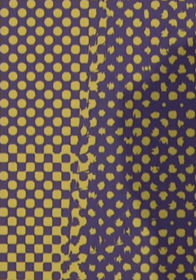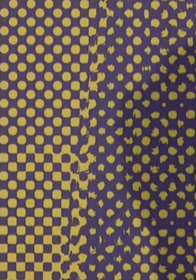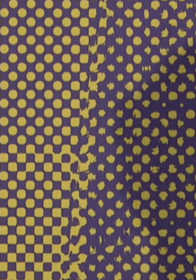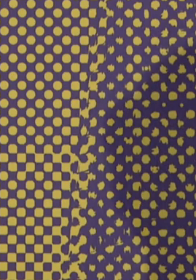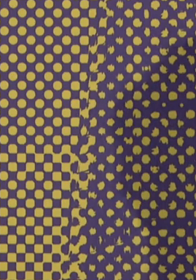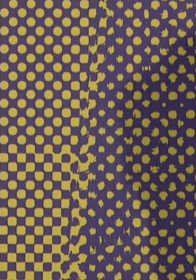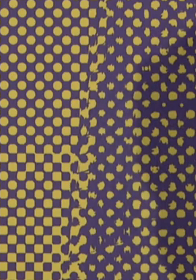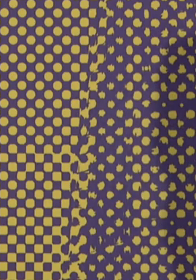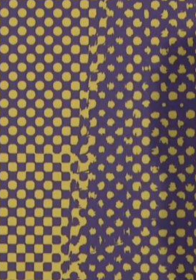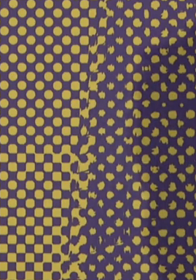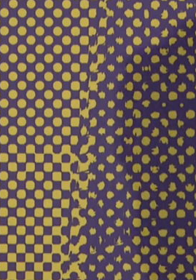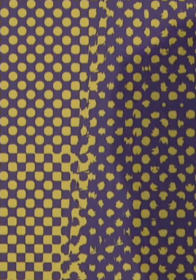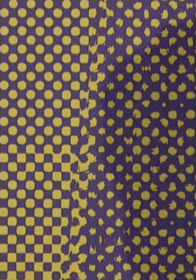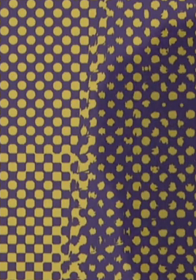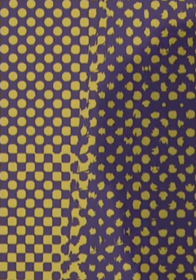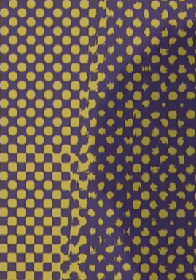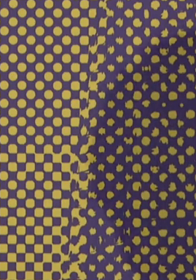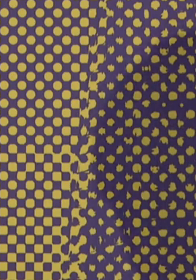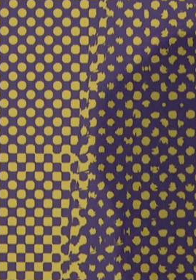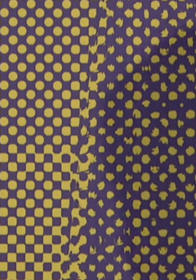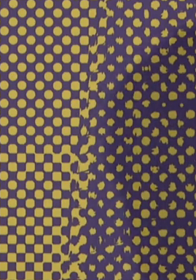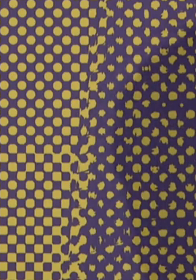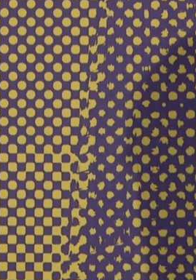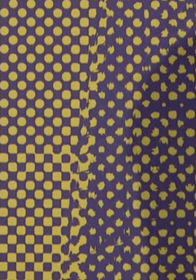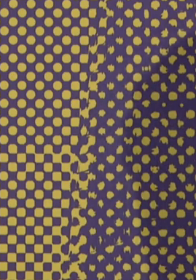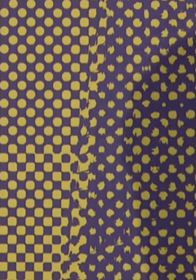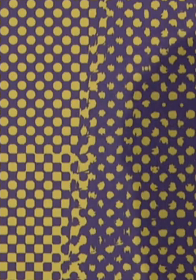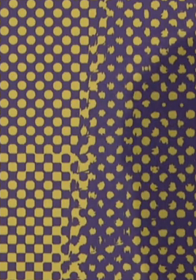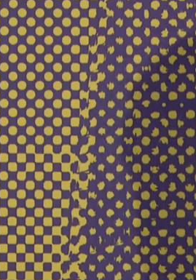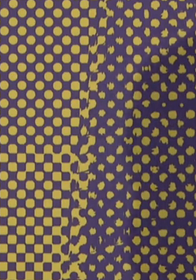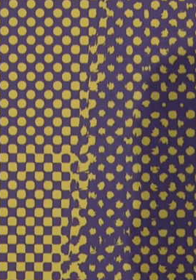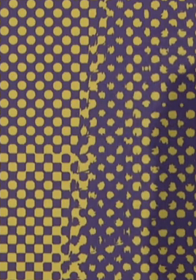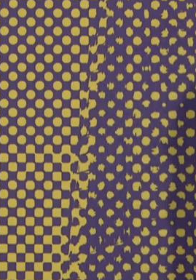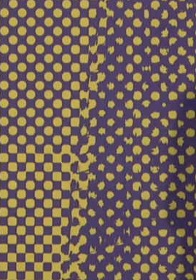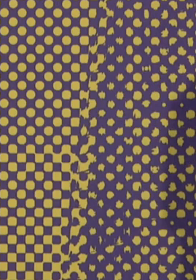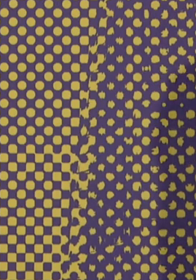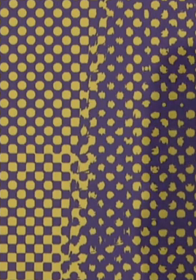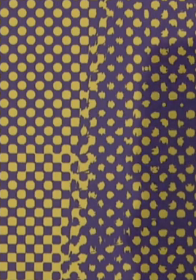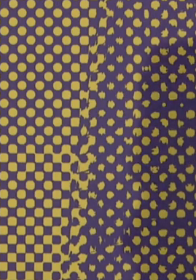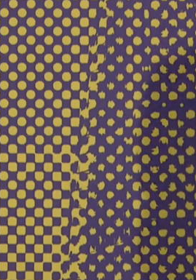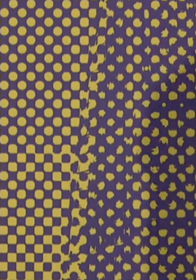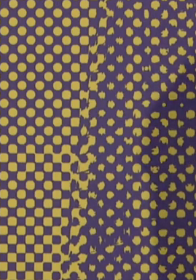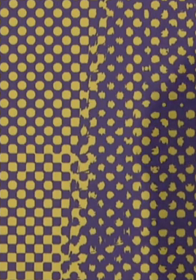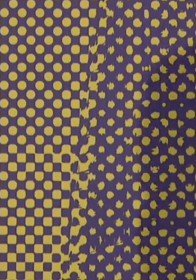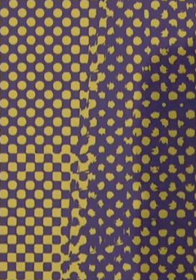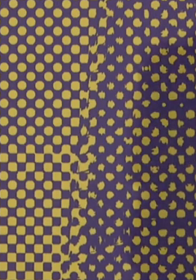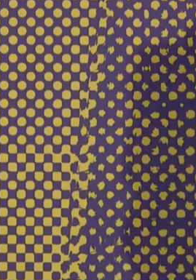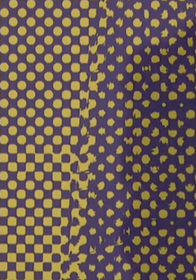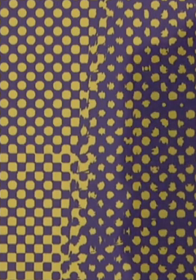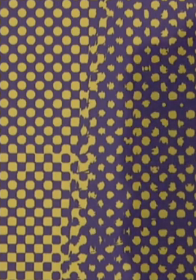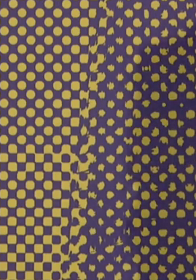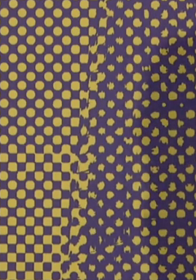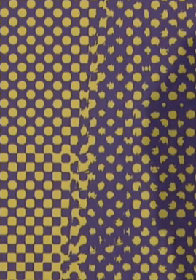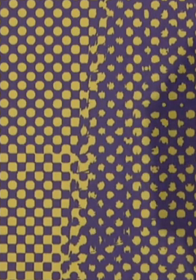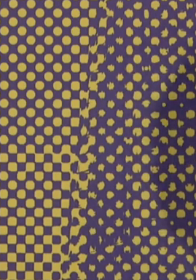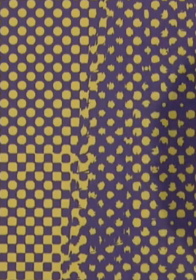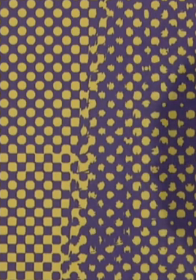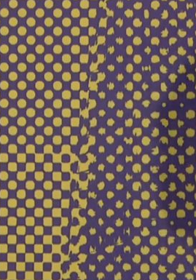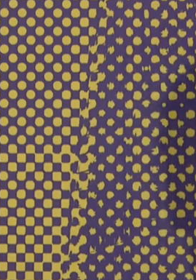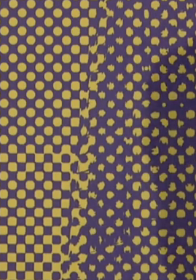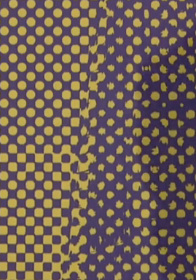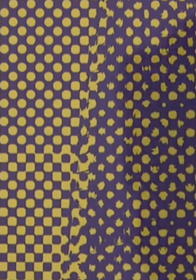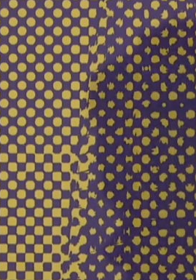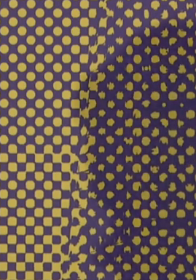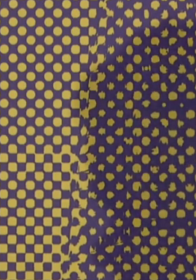att vi hela tiden arbetar med de här frågorna. Det är kameraövervakning, det är ordningsvakter, men det är ju också